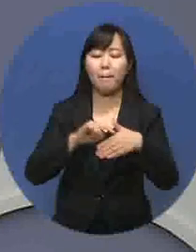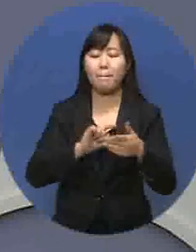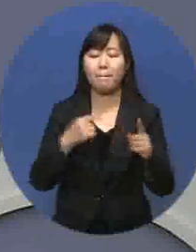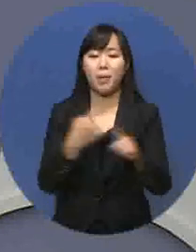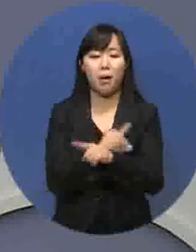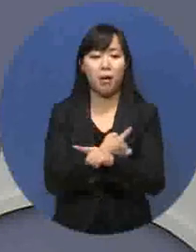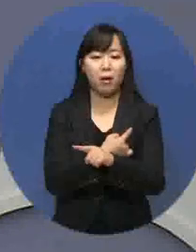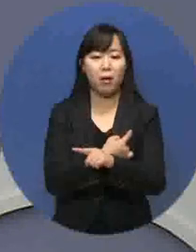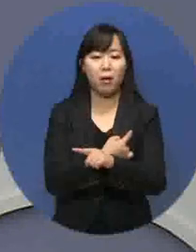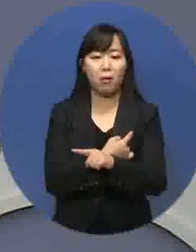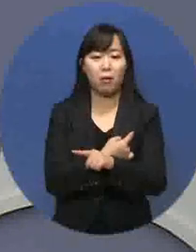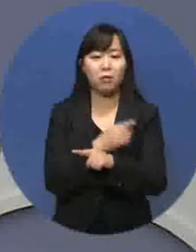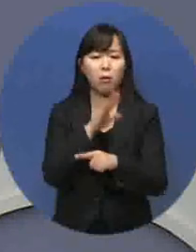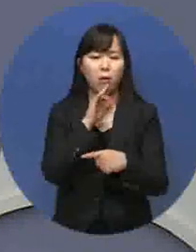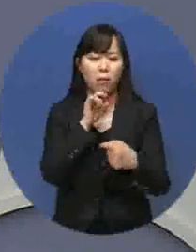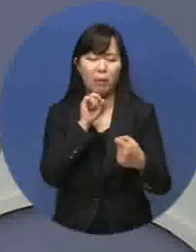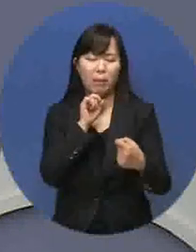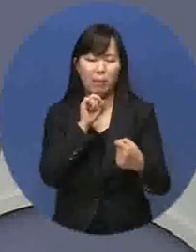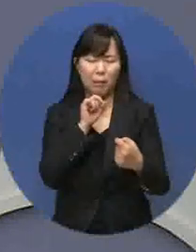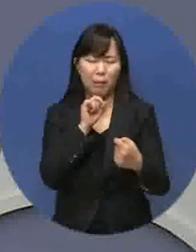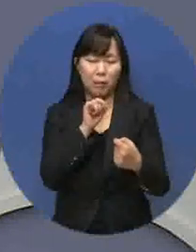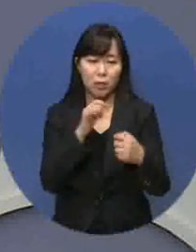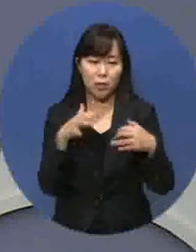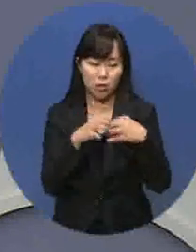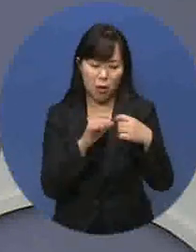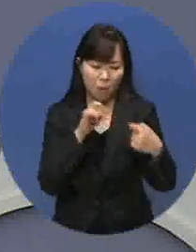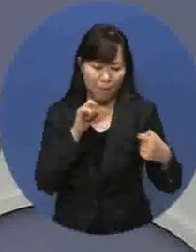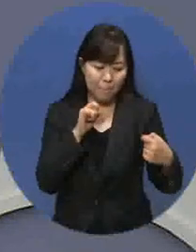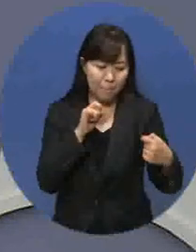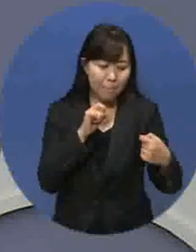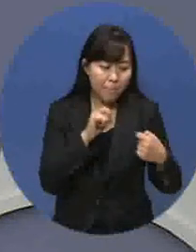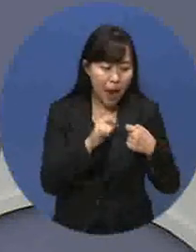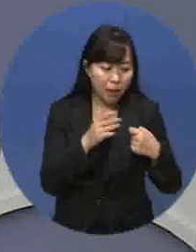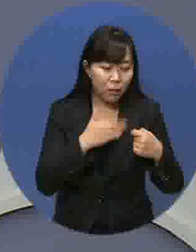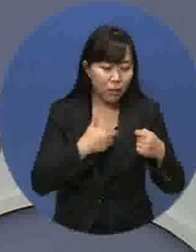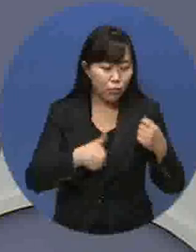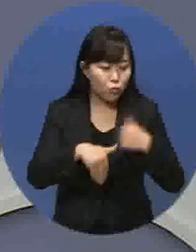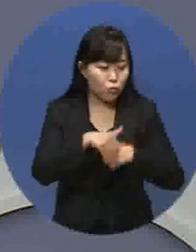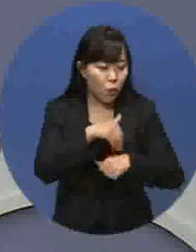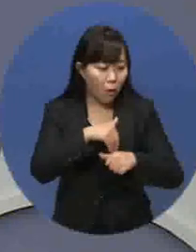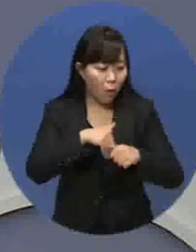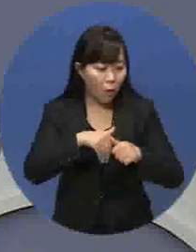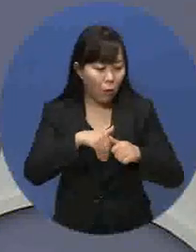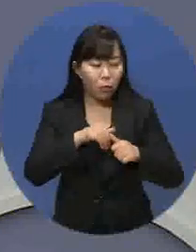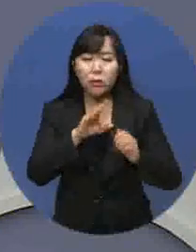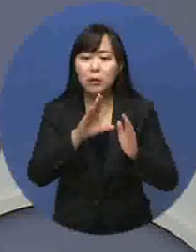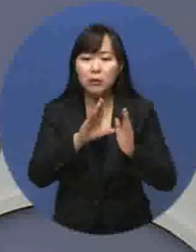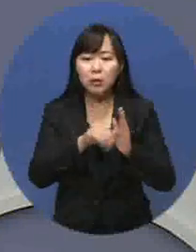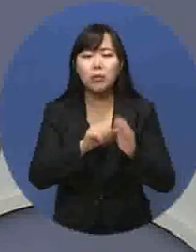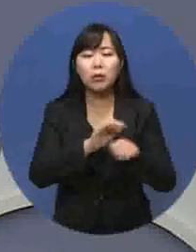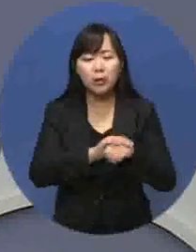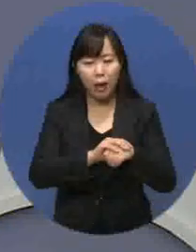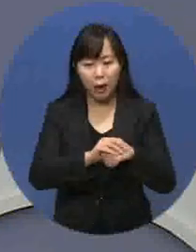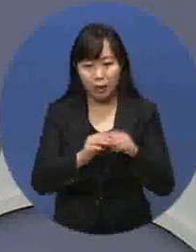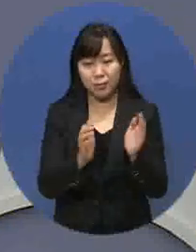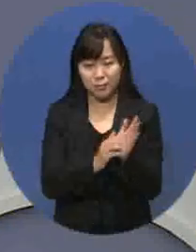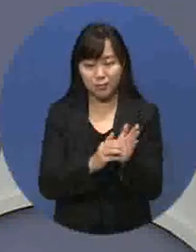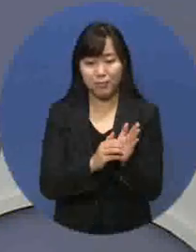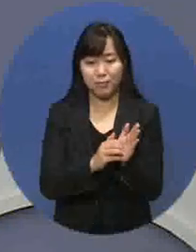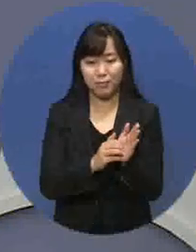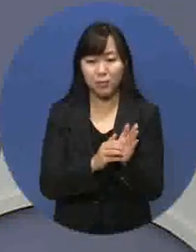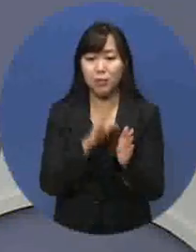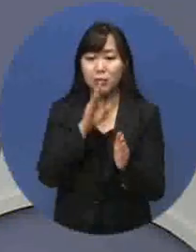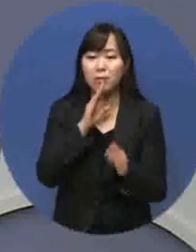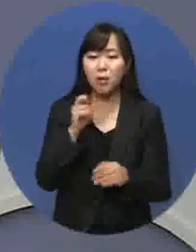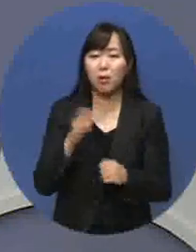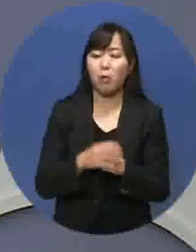굉장히 근접하게 갔었어요. 그런데 이제 제 주변은 뭐 그때도 무사하게 그냥 갔거든요. 심지어